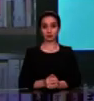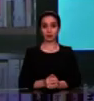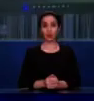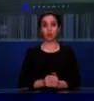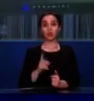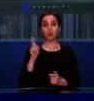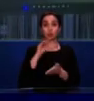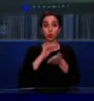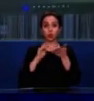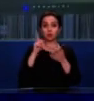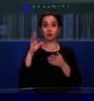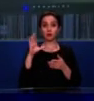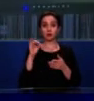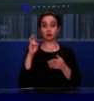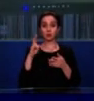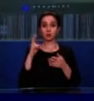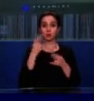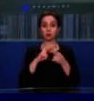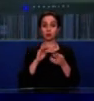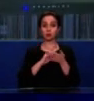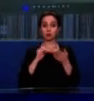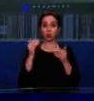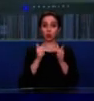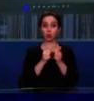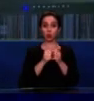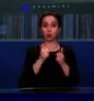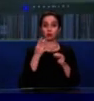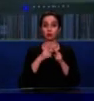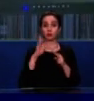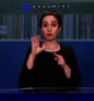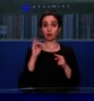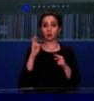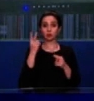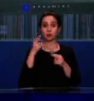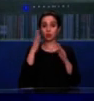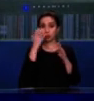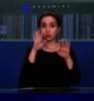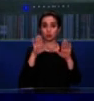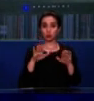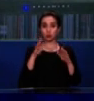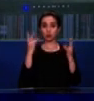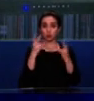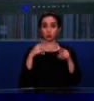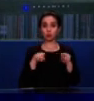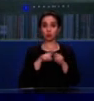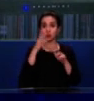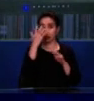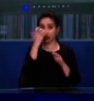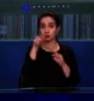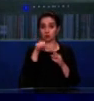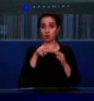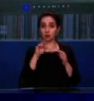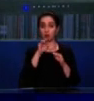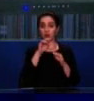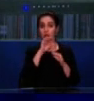Demak, yozgan veb sahifa fonining yoniga veb sahifaga rasm joylashtirish uchun, demak, rasmni